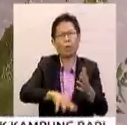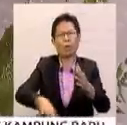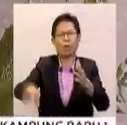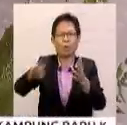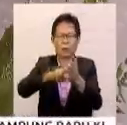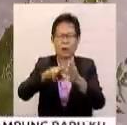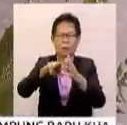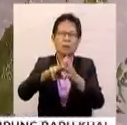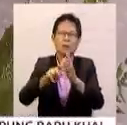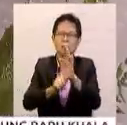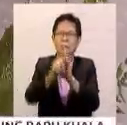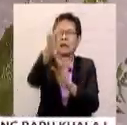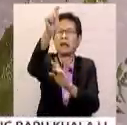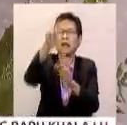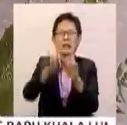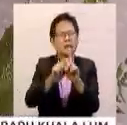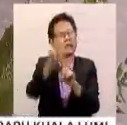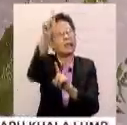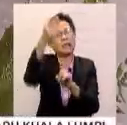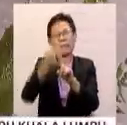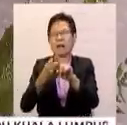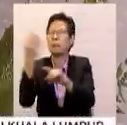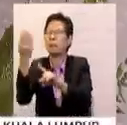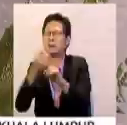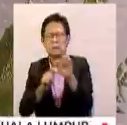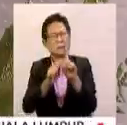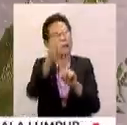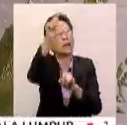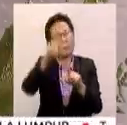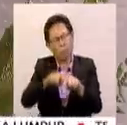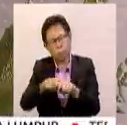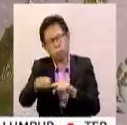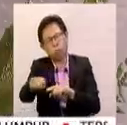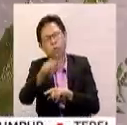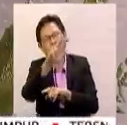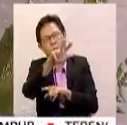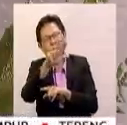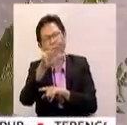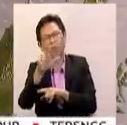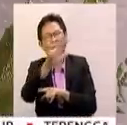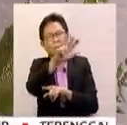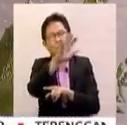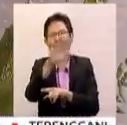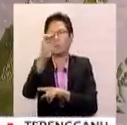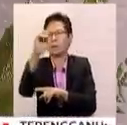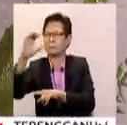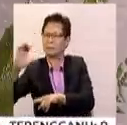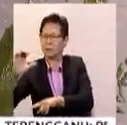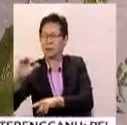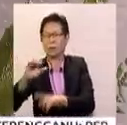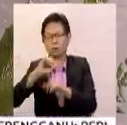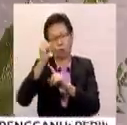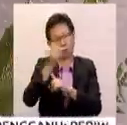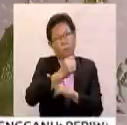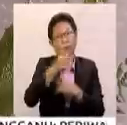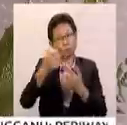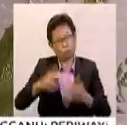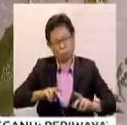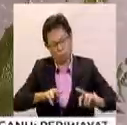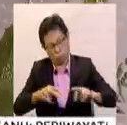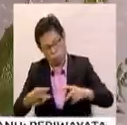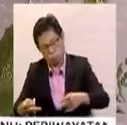buah stesen lebih tinggi daripada biasa iaitu melebihi 35°cus situasi ini telah